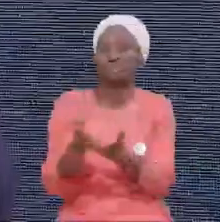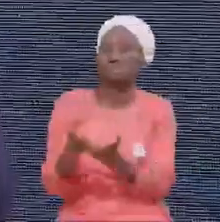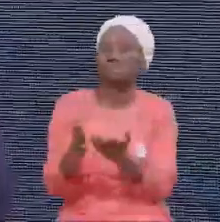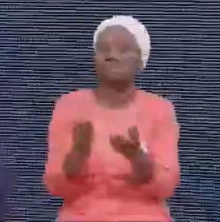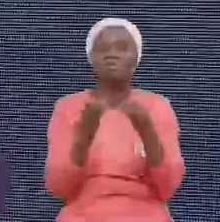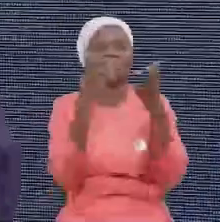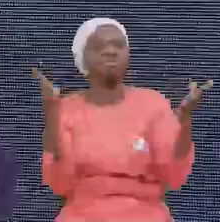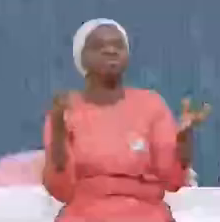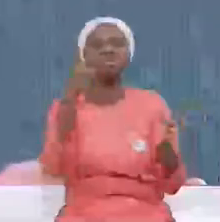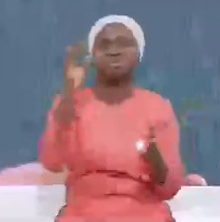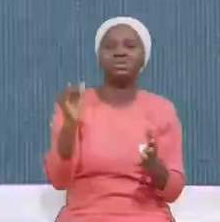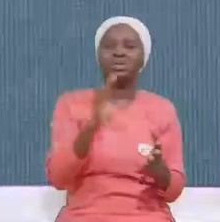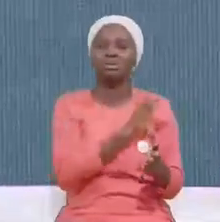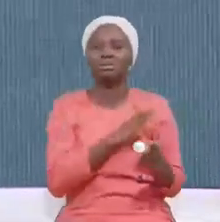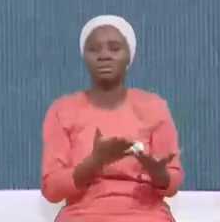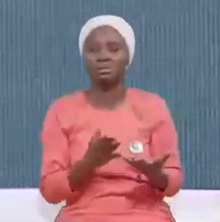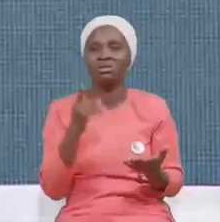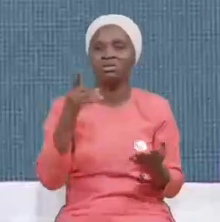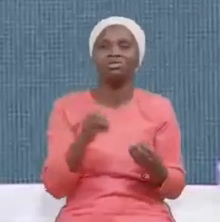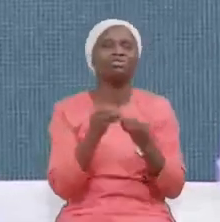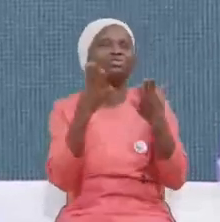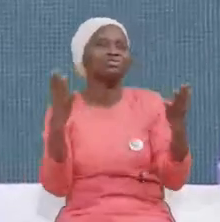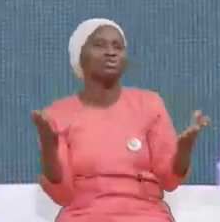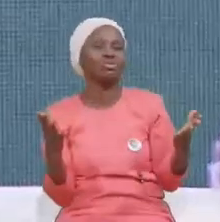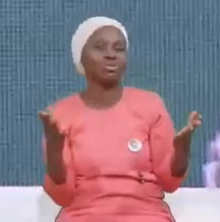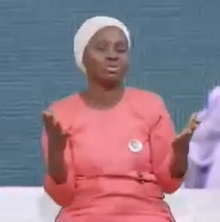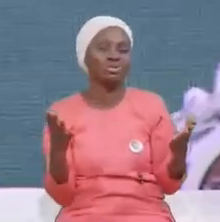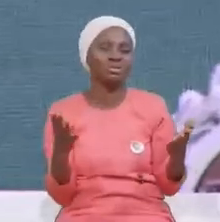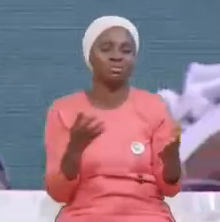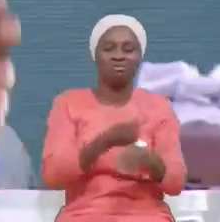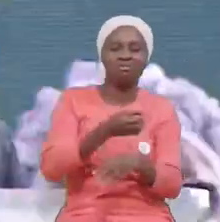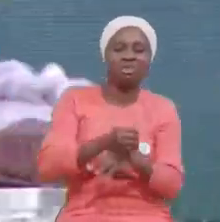piété, trop de conseils.